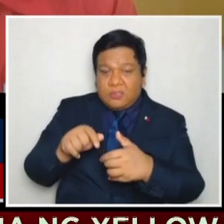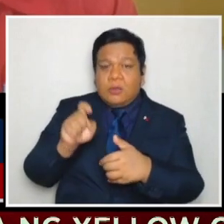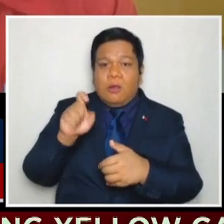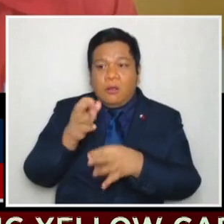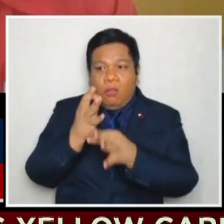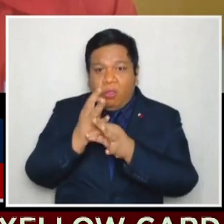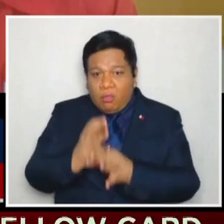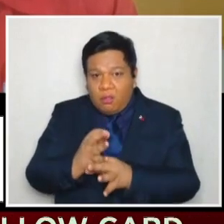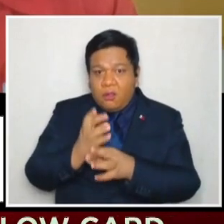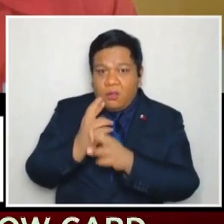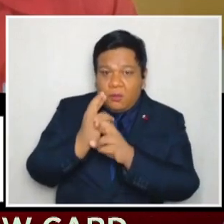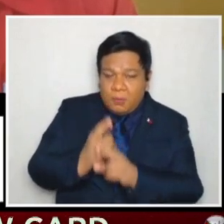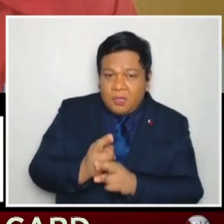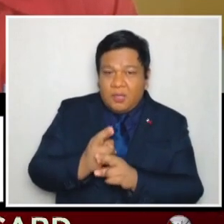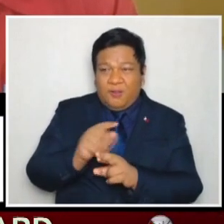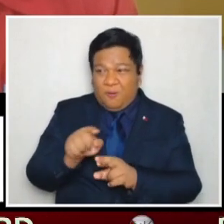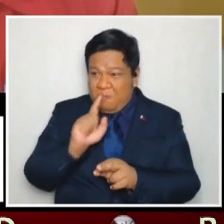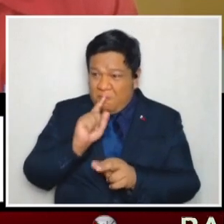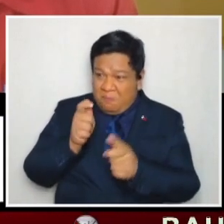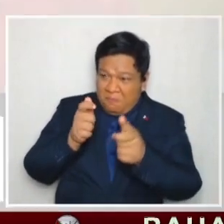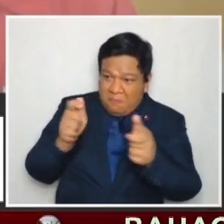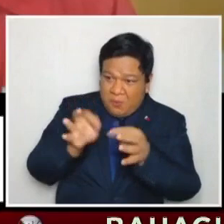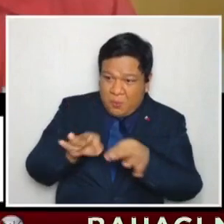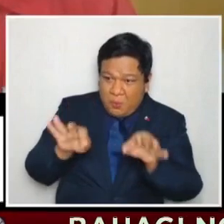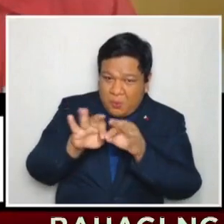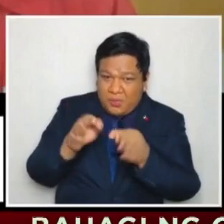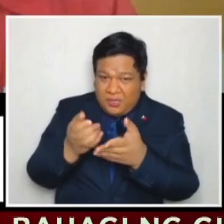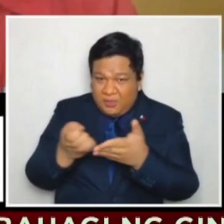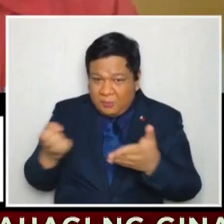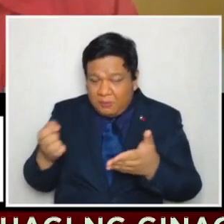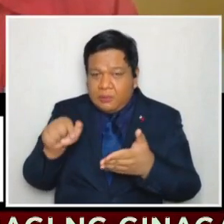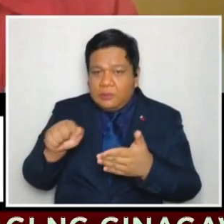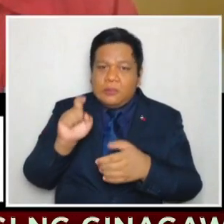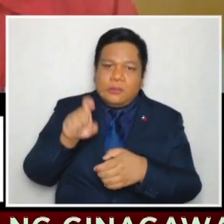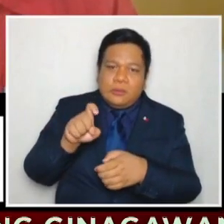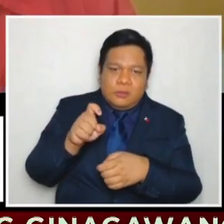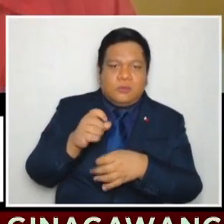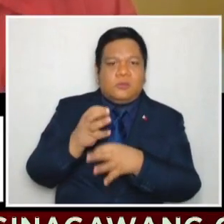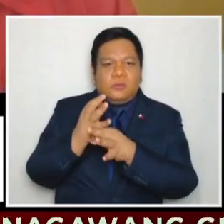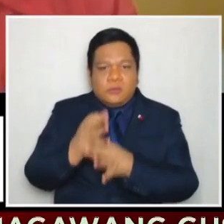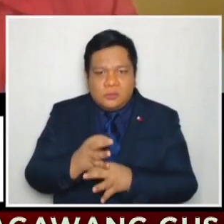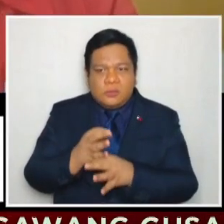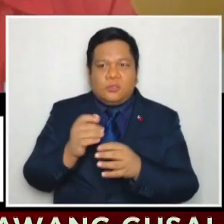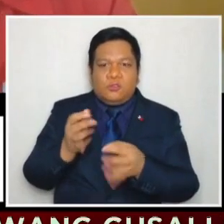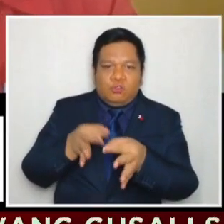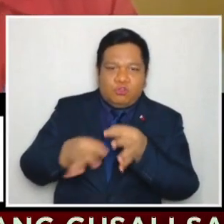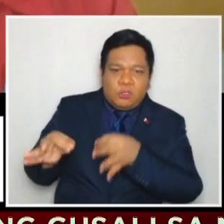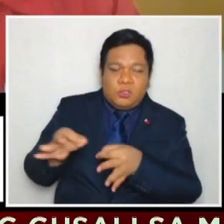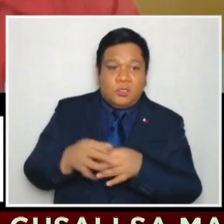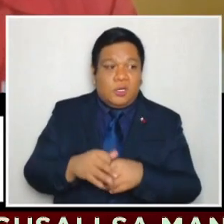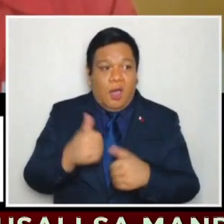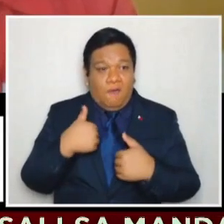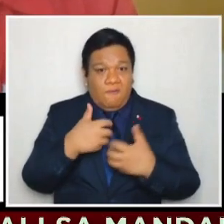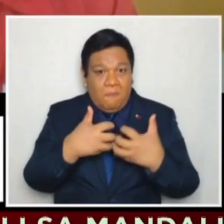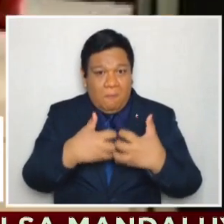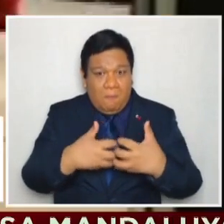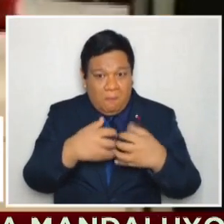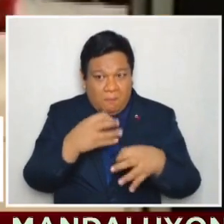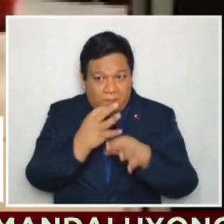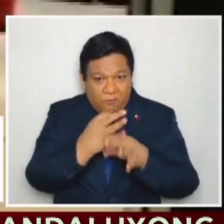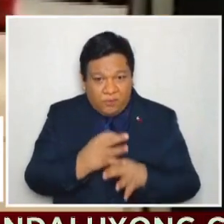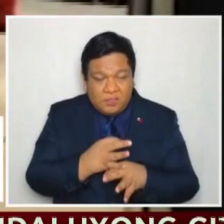sa ibang mas simple na maintenance. May mga maintenance po talaga tayo na hindi siya pwede gawin habang